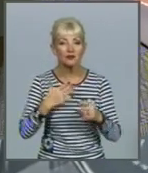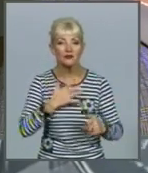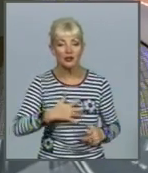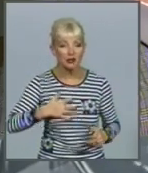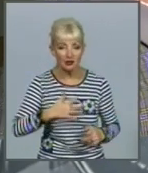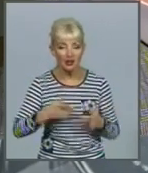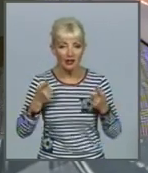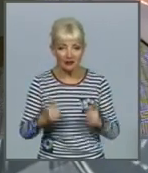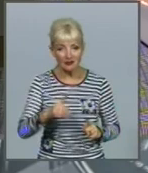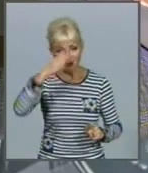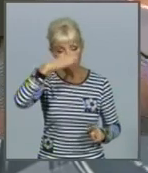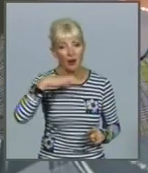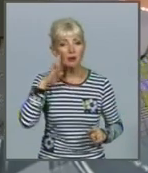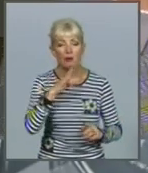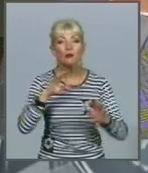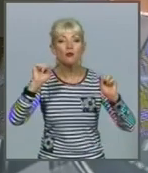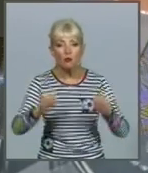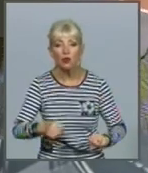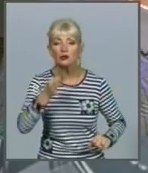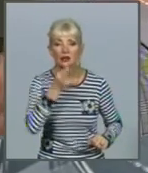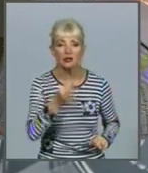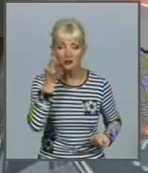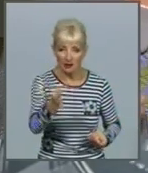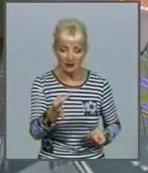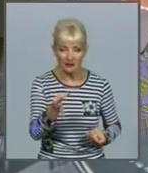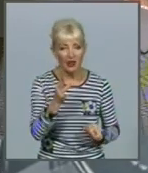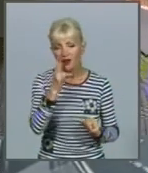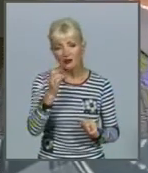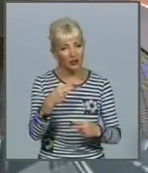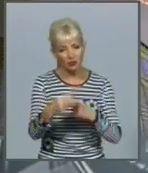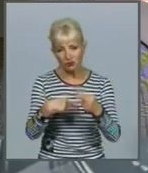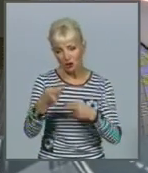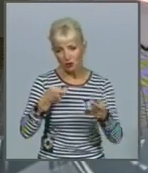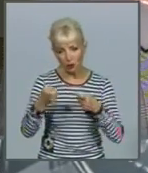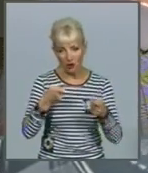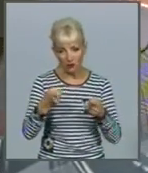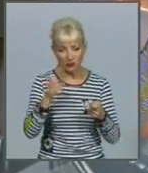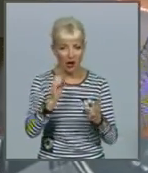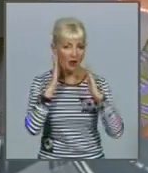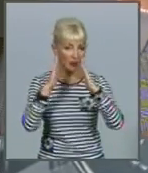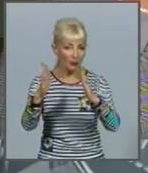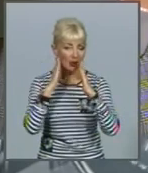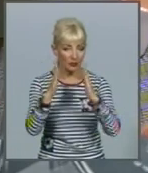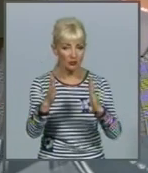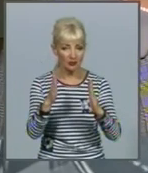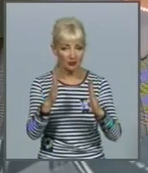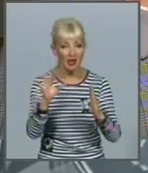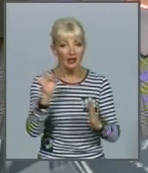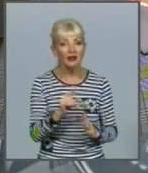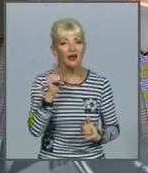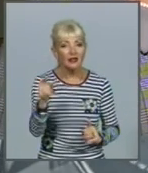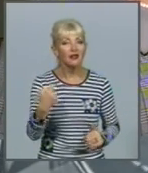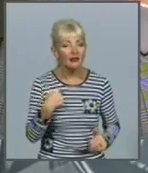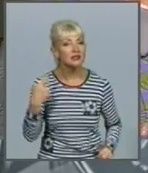могут сказать не через руководство, там, а напрямую. И они нас слышат. Они